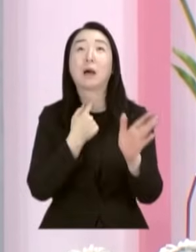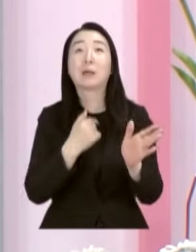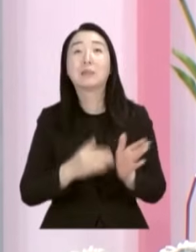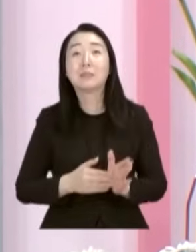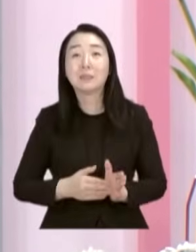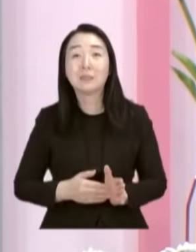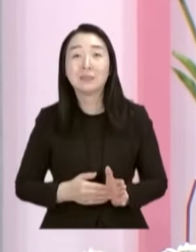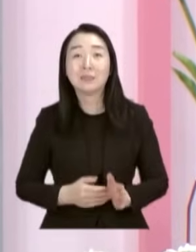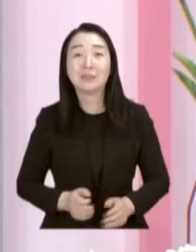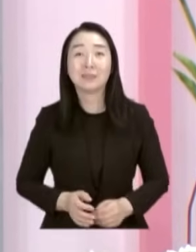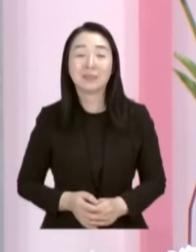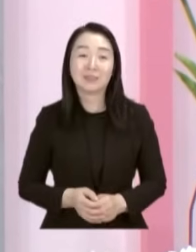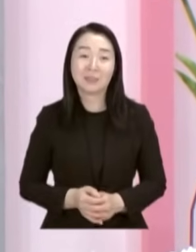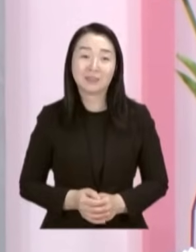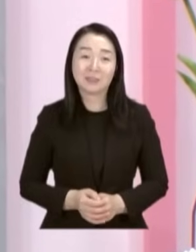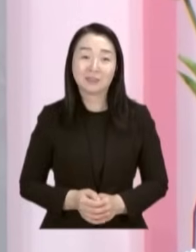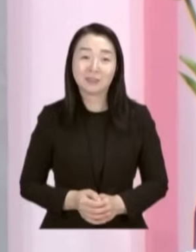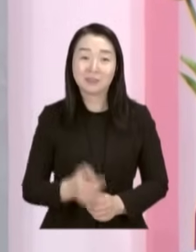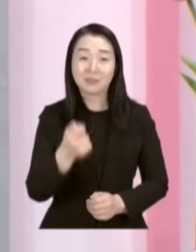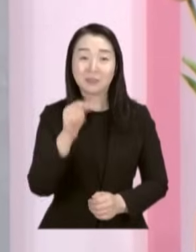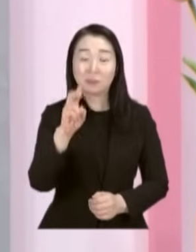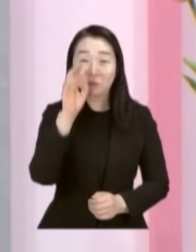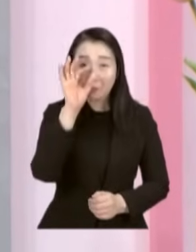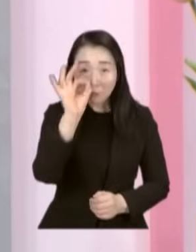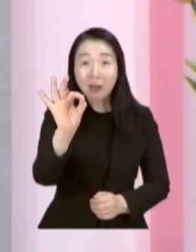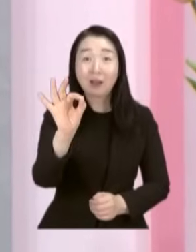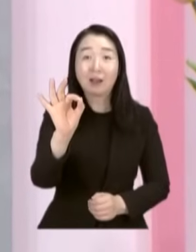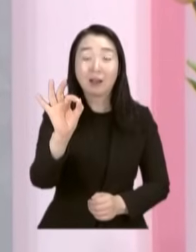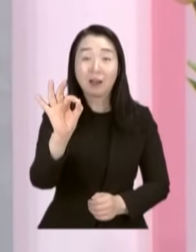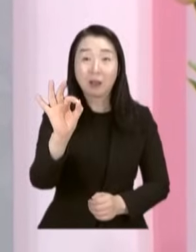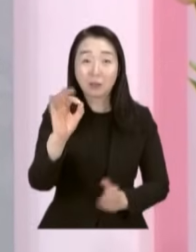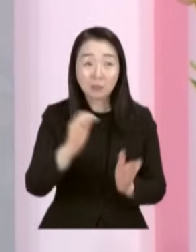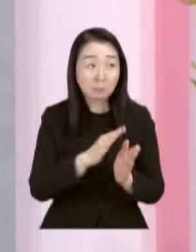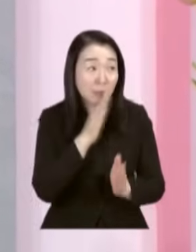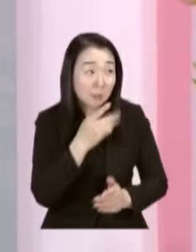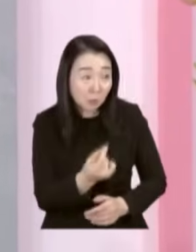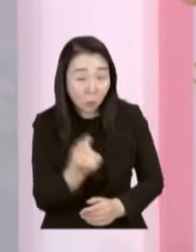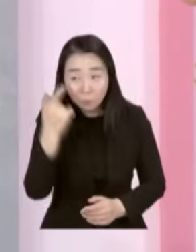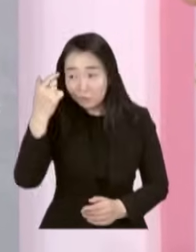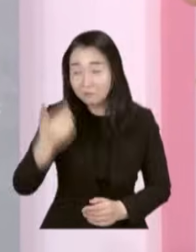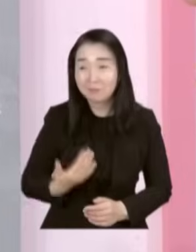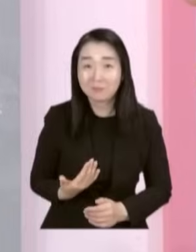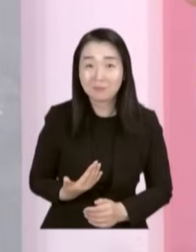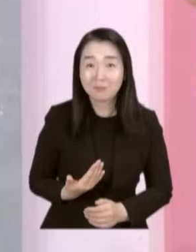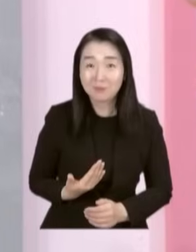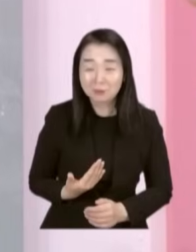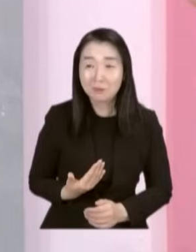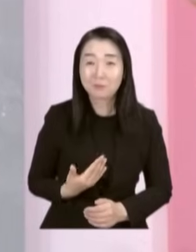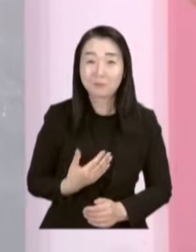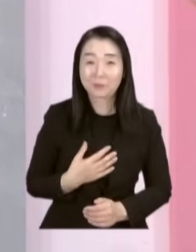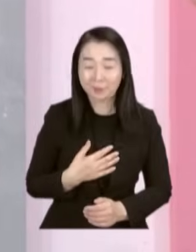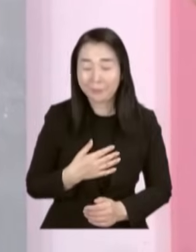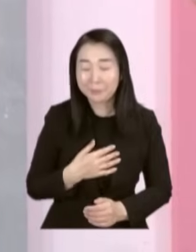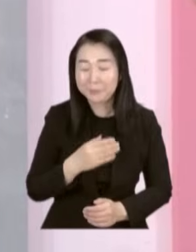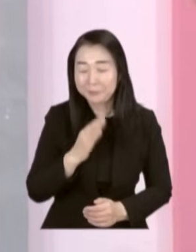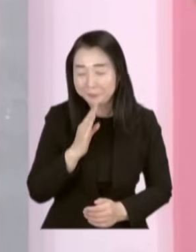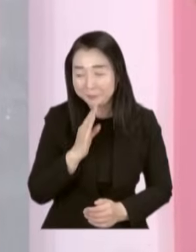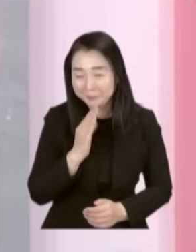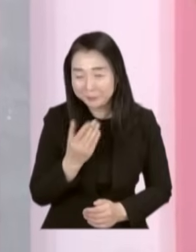번 나왔거든. 텔레비에 나와서 맞죠? 그러는 거예요. 그래서 할 수